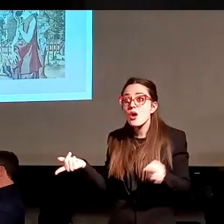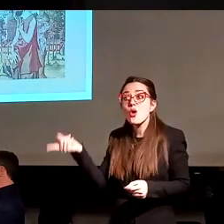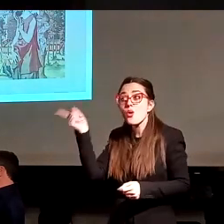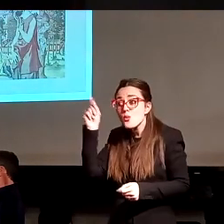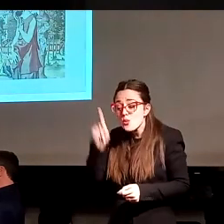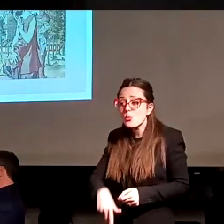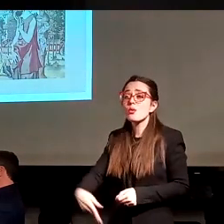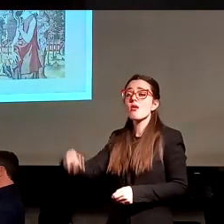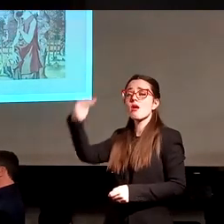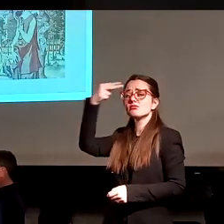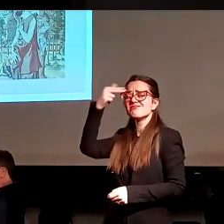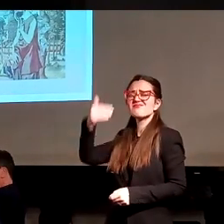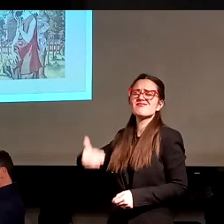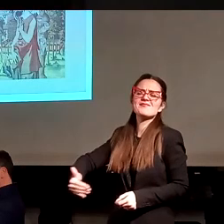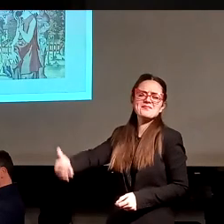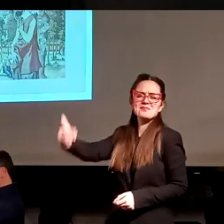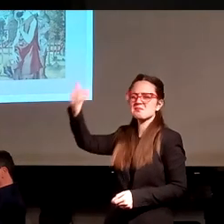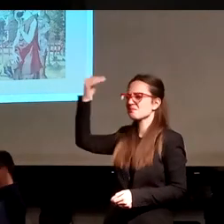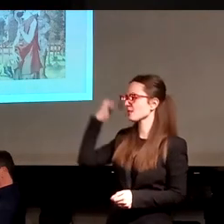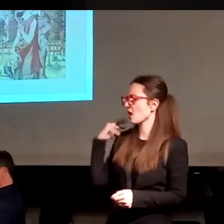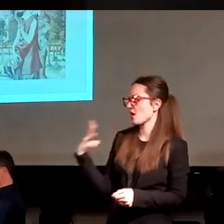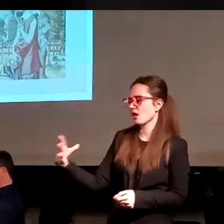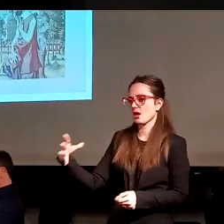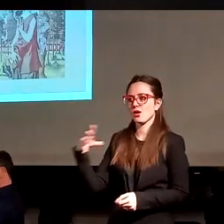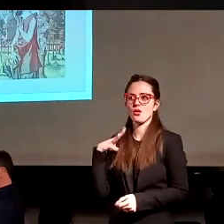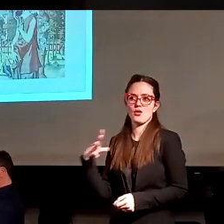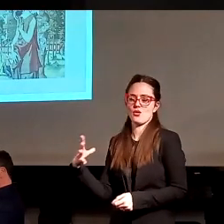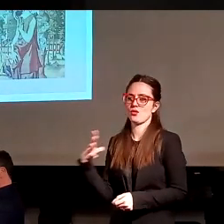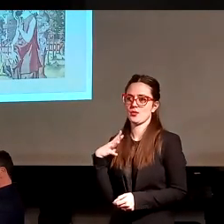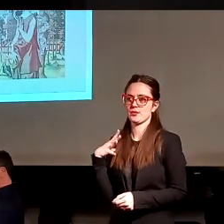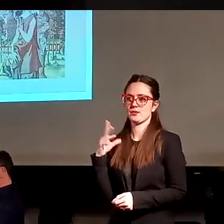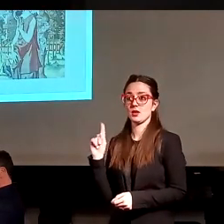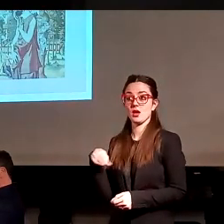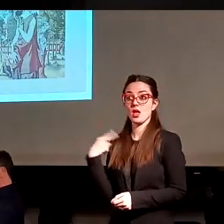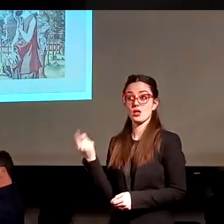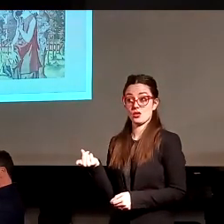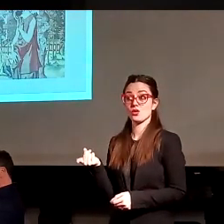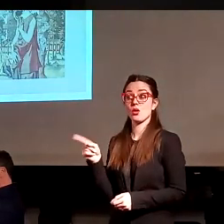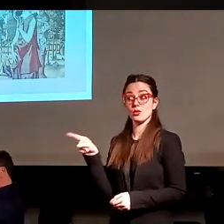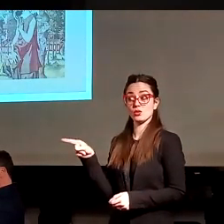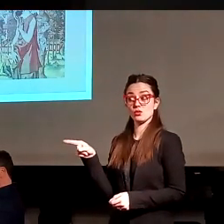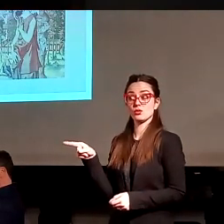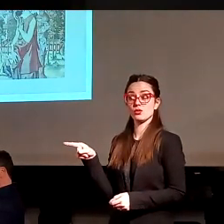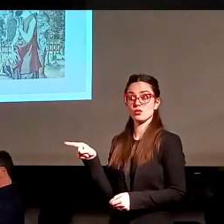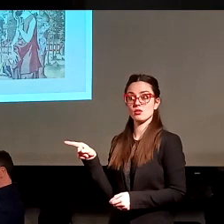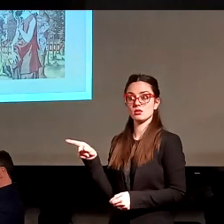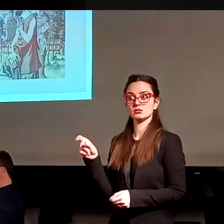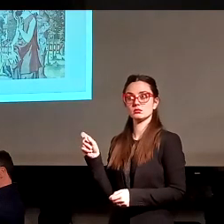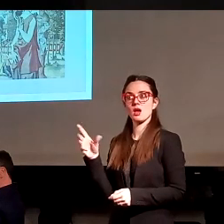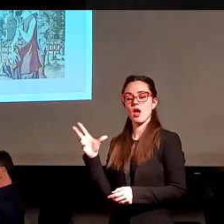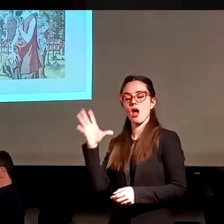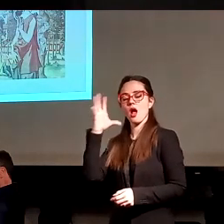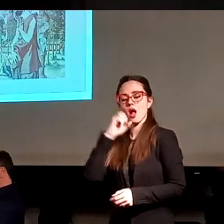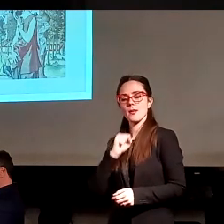come i ricordi più antichi e più banali poco dopo si rese conto ds